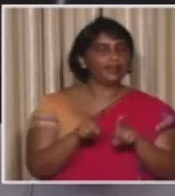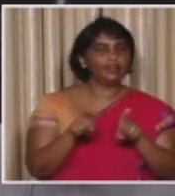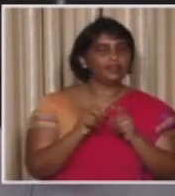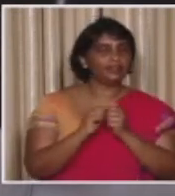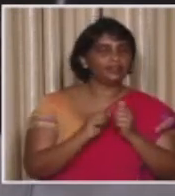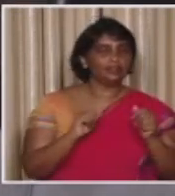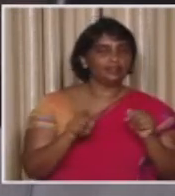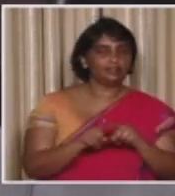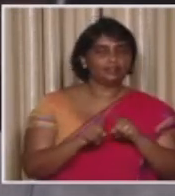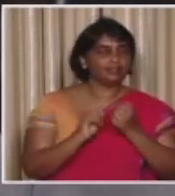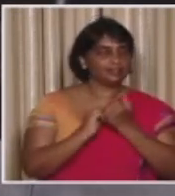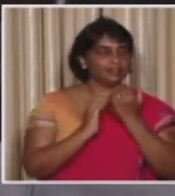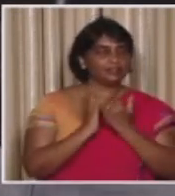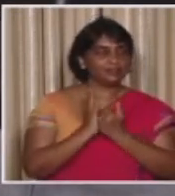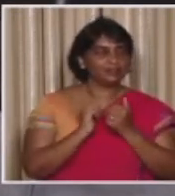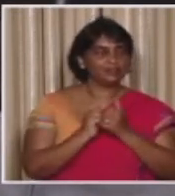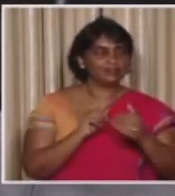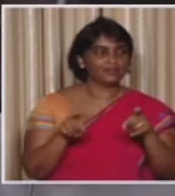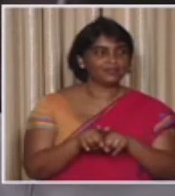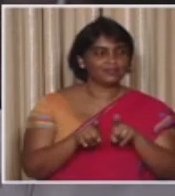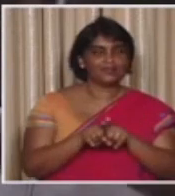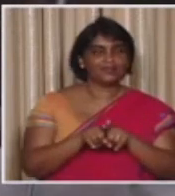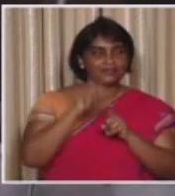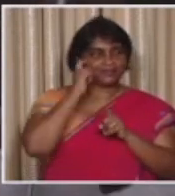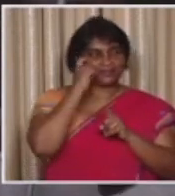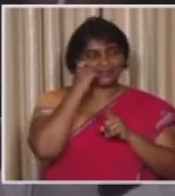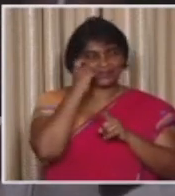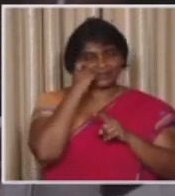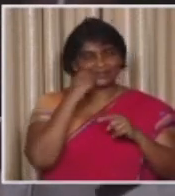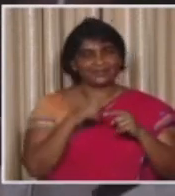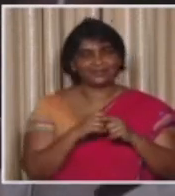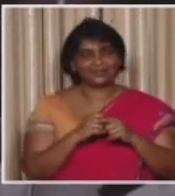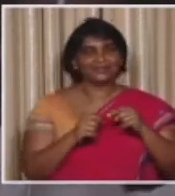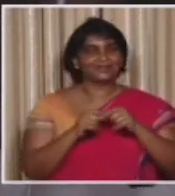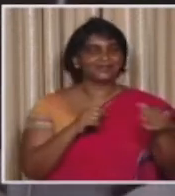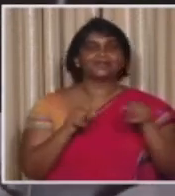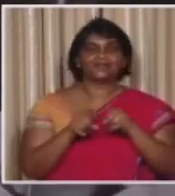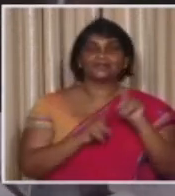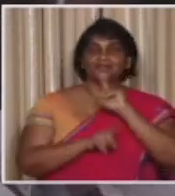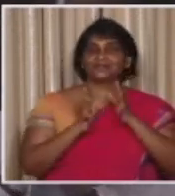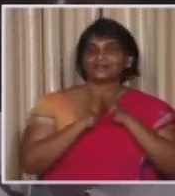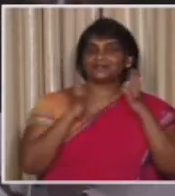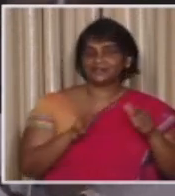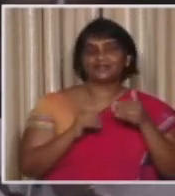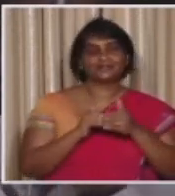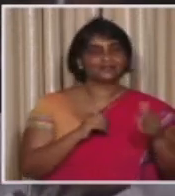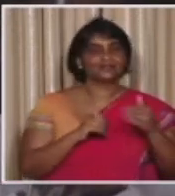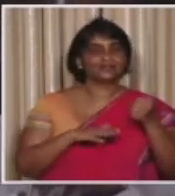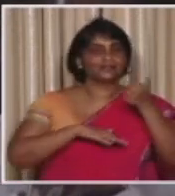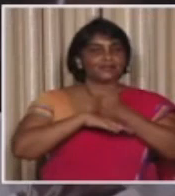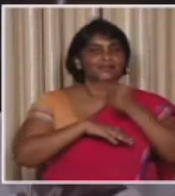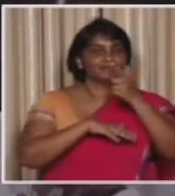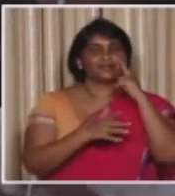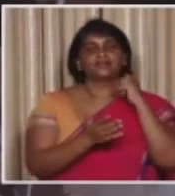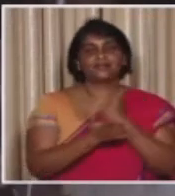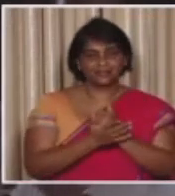මම යෝජනා කරන්නේ. ඒ නිසා මට මේ පිළිබඳව සංස්කෘතික අරමුදල පිළිබඳව මට තව කතා කරන්න තියෙනවා. ඒක ගැන කතා කරොත් මූලස්සනේ අපහස්තාවයට පත්